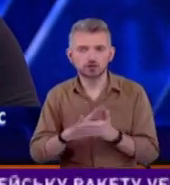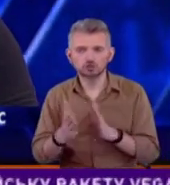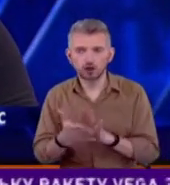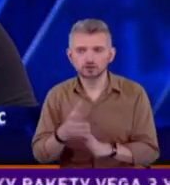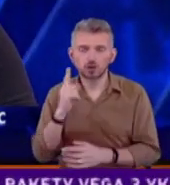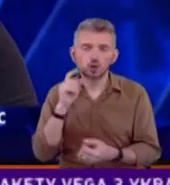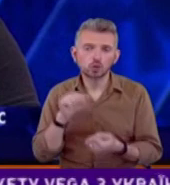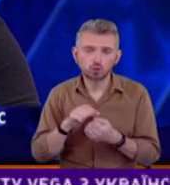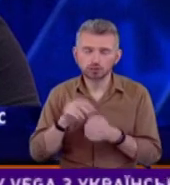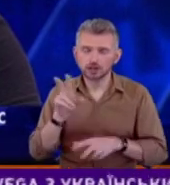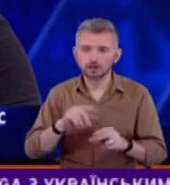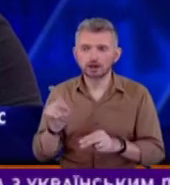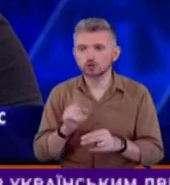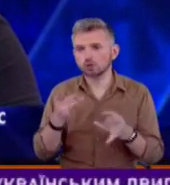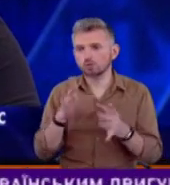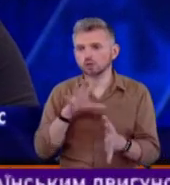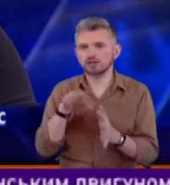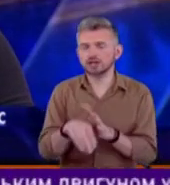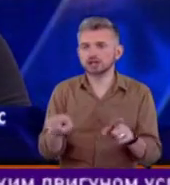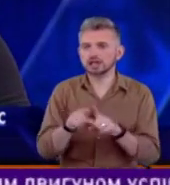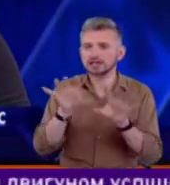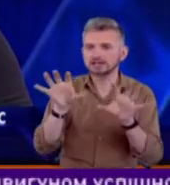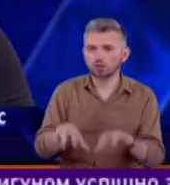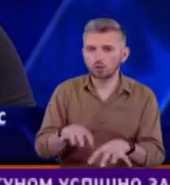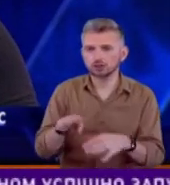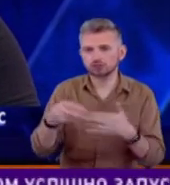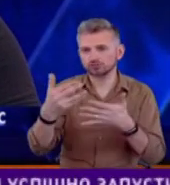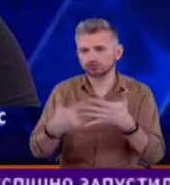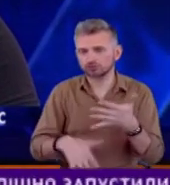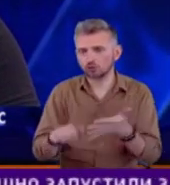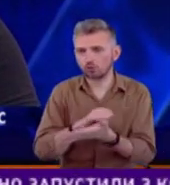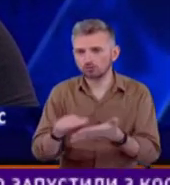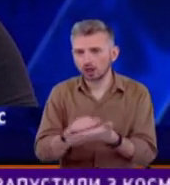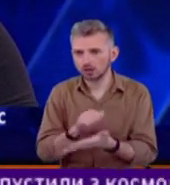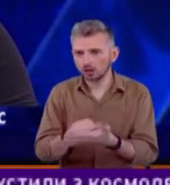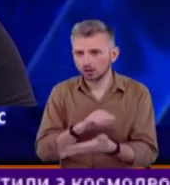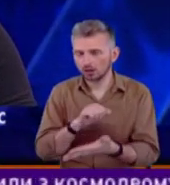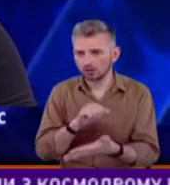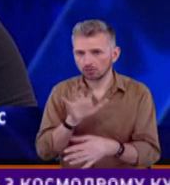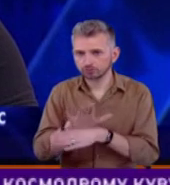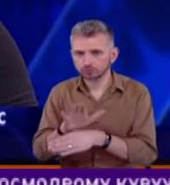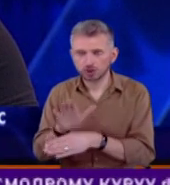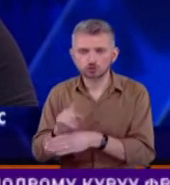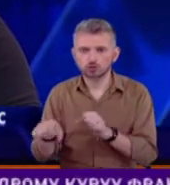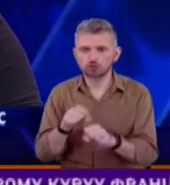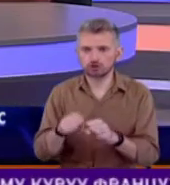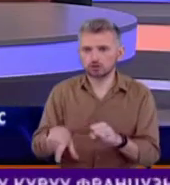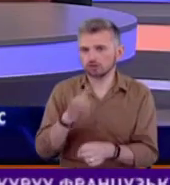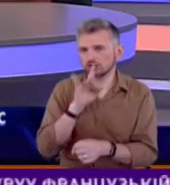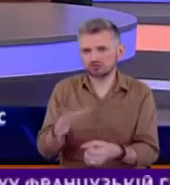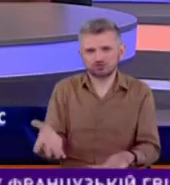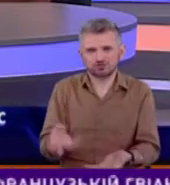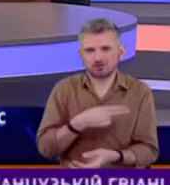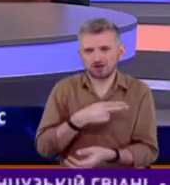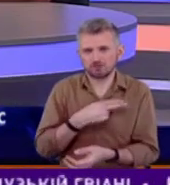глупо надеяться на то, что просто введя какие-то законы, подзаконные акты, мы избавимся от нарушений на дорогах. От давайте ще нашим глядачам на